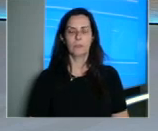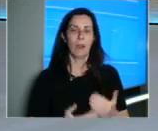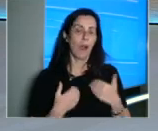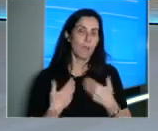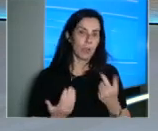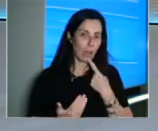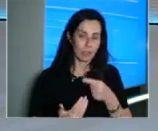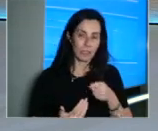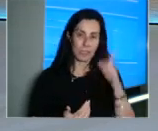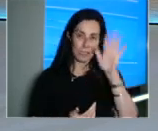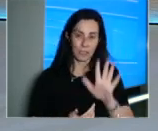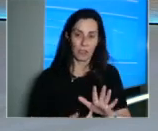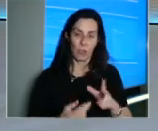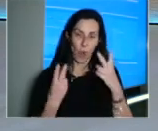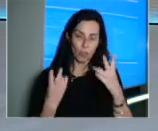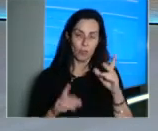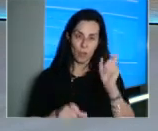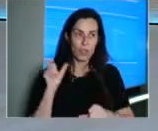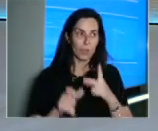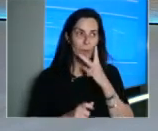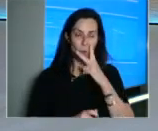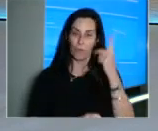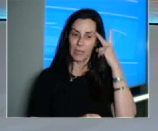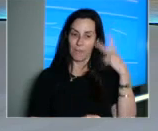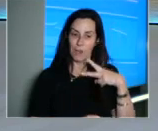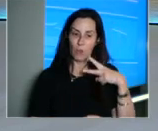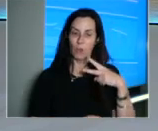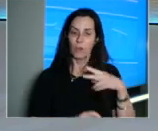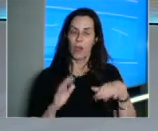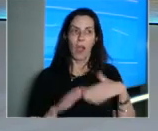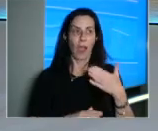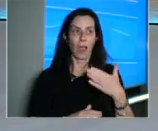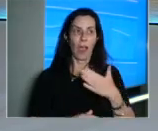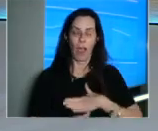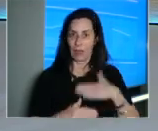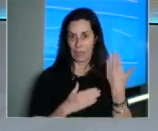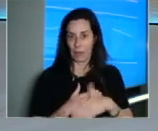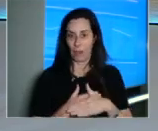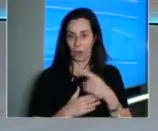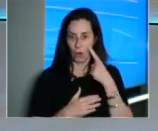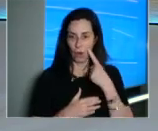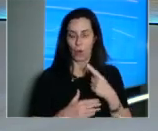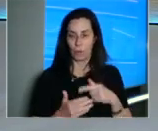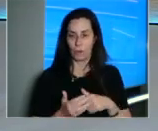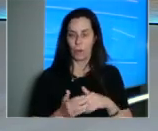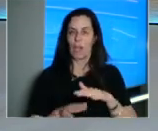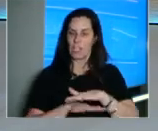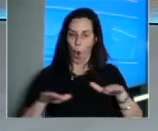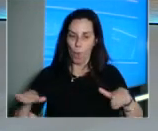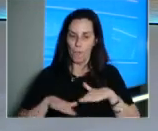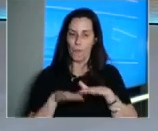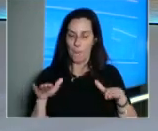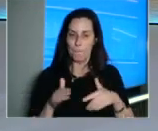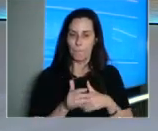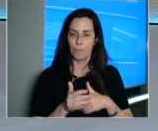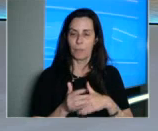אנחנו נאמר שזה סרטון חשוב אולי, שאנשים יראו ויבינו, כי אחרי שחג הארוך הזה אנחנו רואים את החופים, את המקומות שבהם